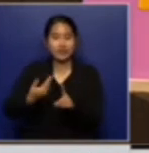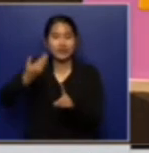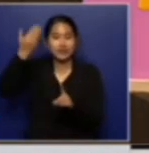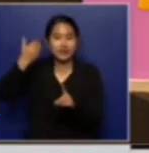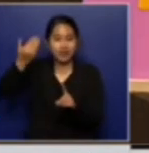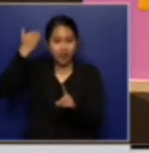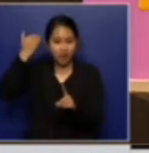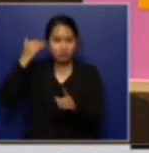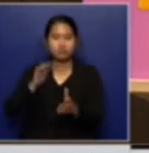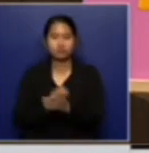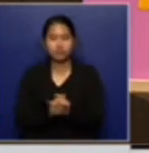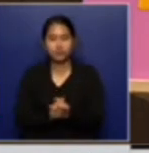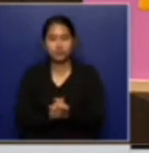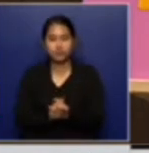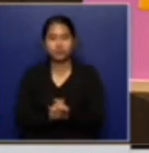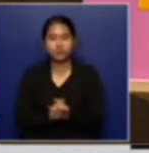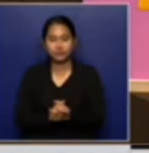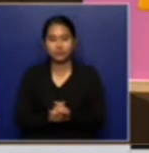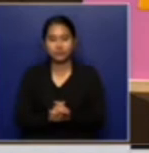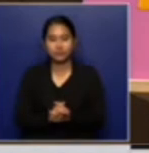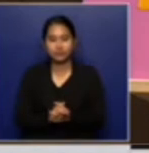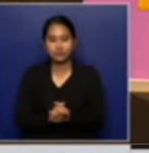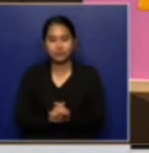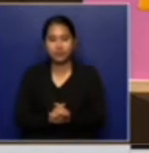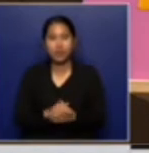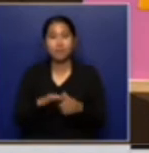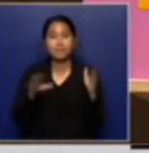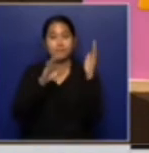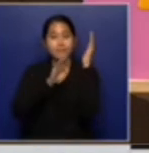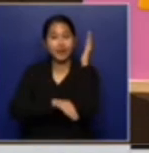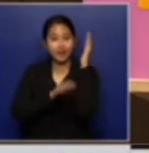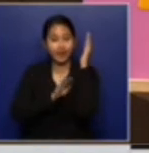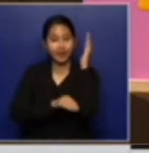ณเดือนหนึ่งเนี่ยทางภาคใต้เนี่ย